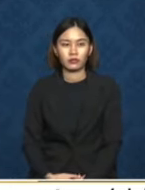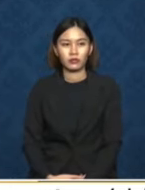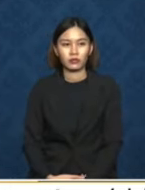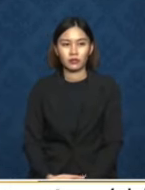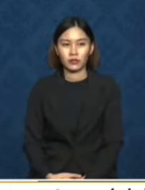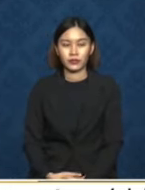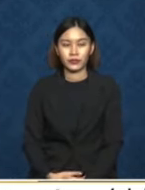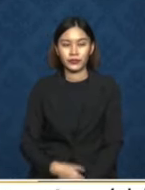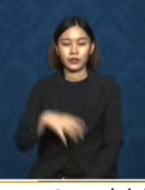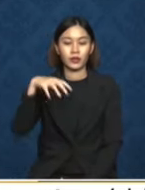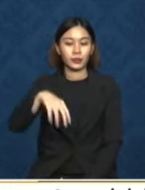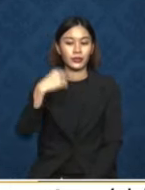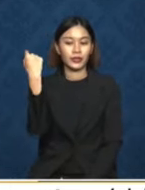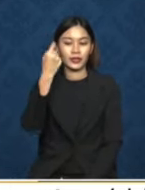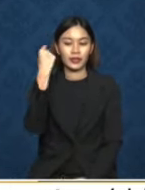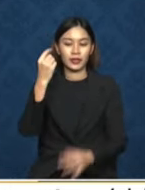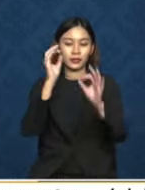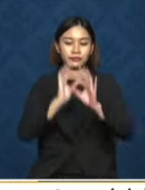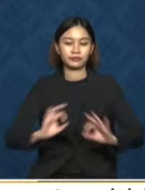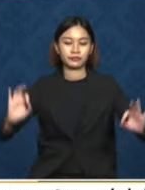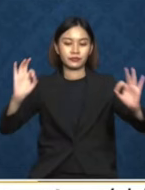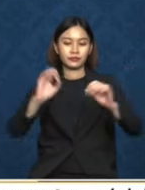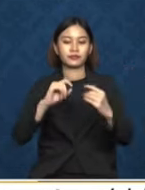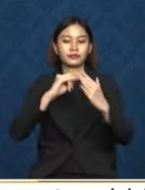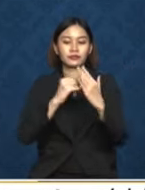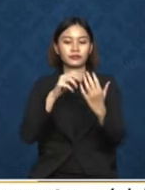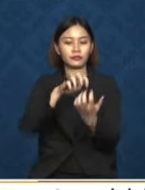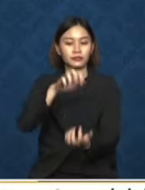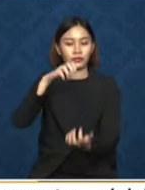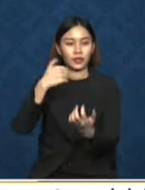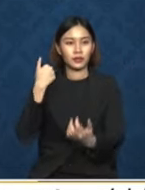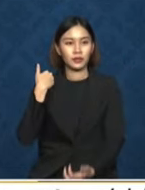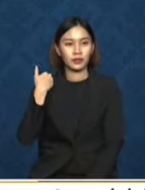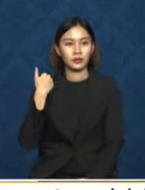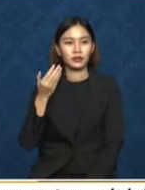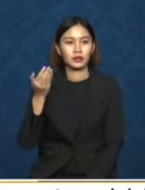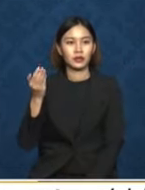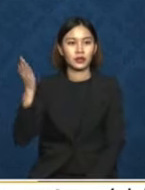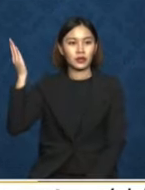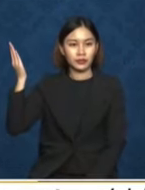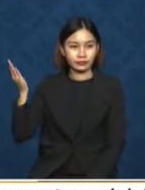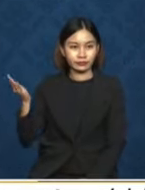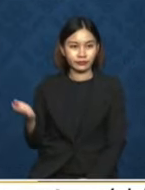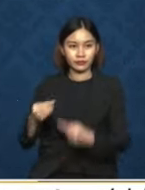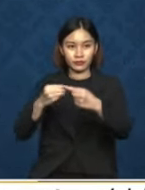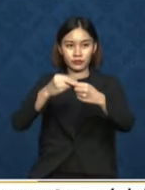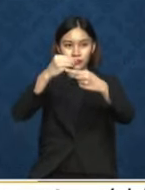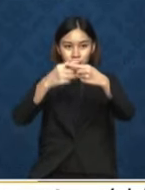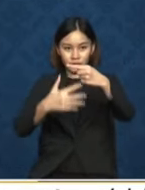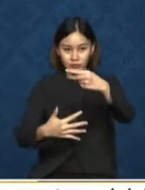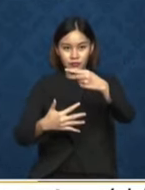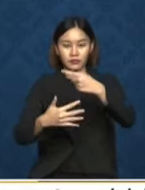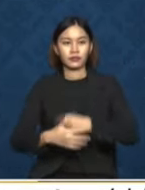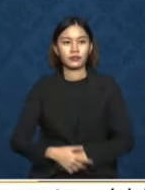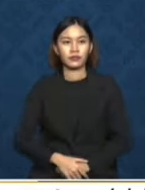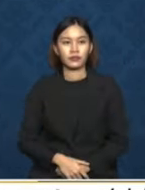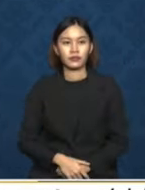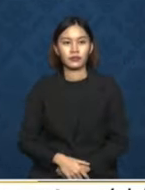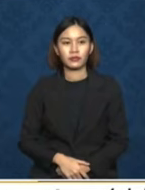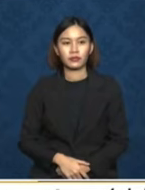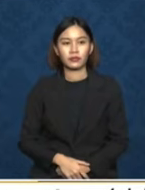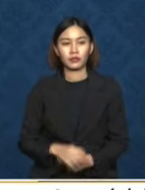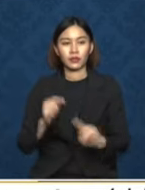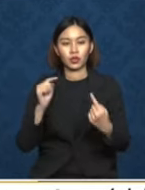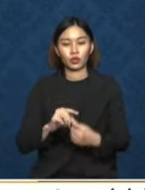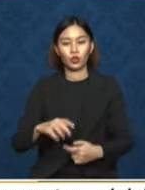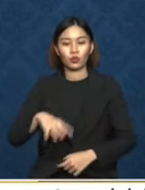ถานที่ท่เที่วทสำคญที่จบีจจจอบสีฟ้ายวัดท่าหลวง วับังคานย่านเกาวางกศ อุทย Sitting